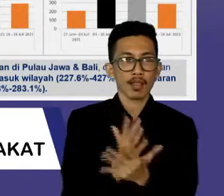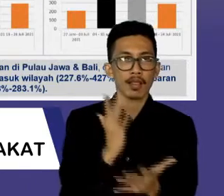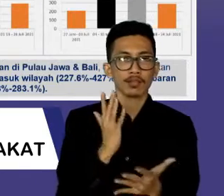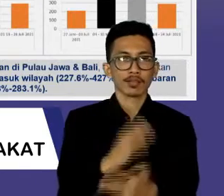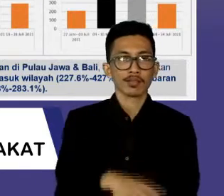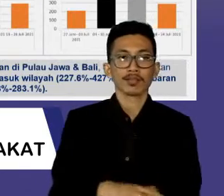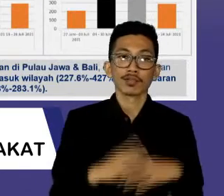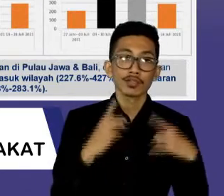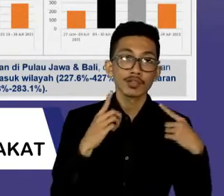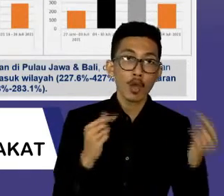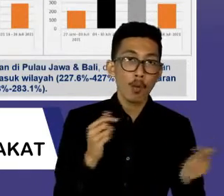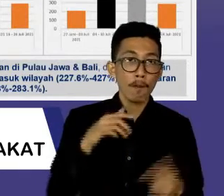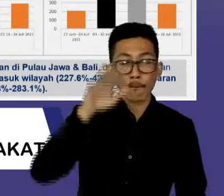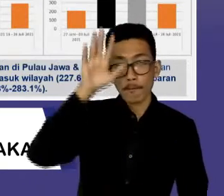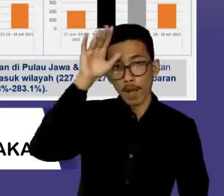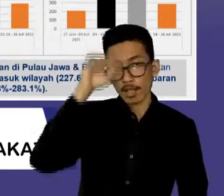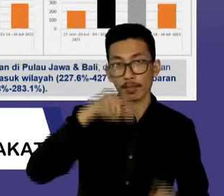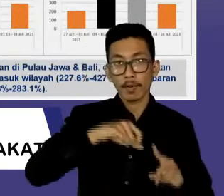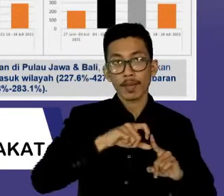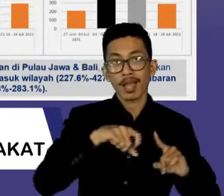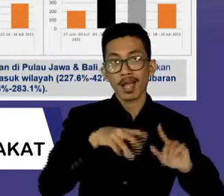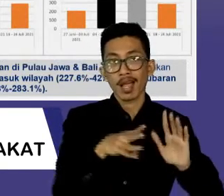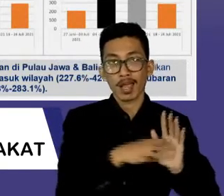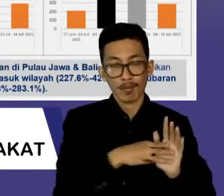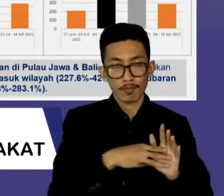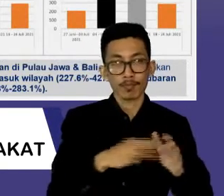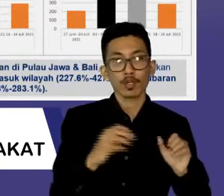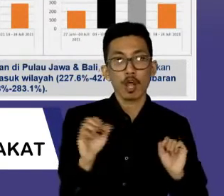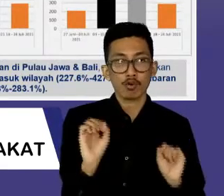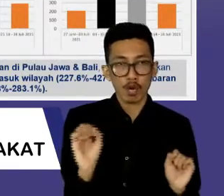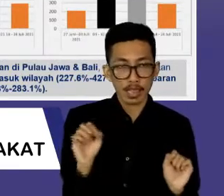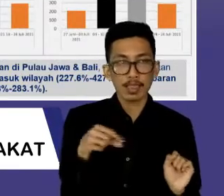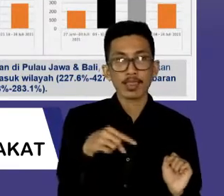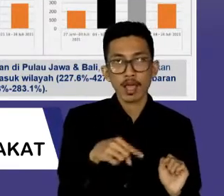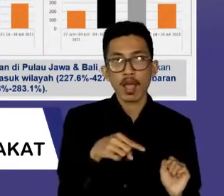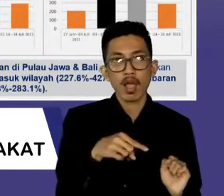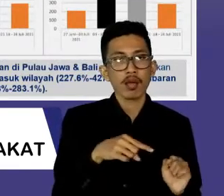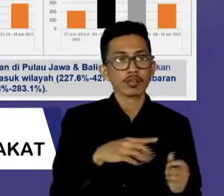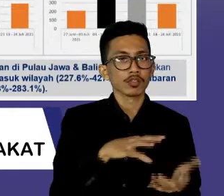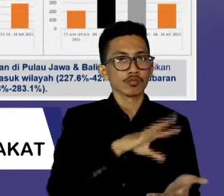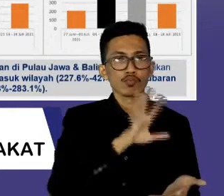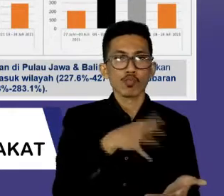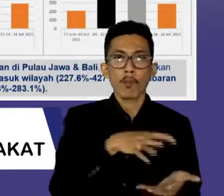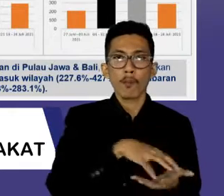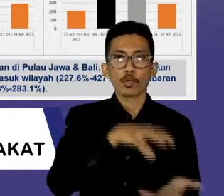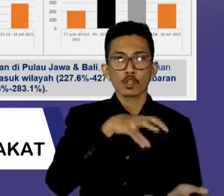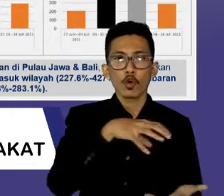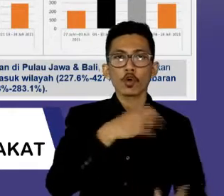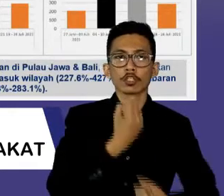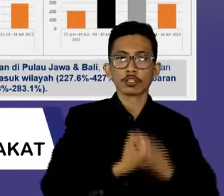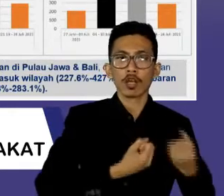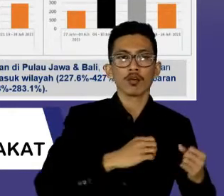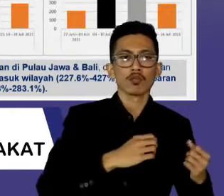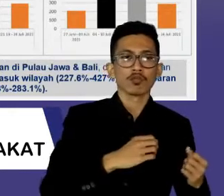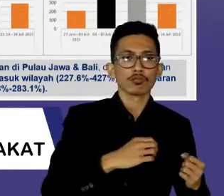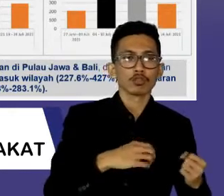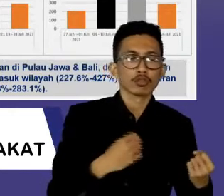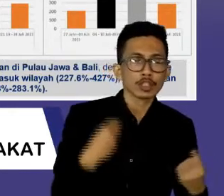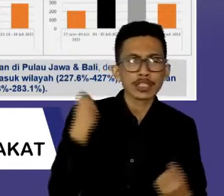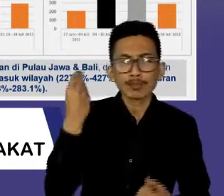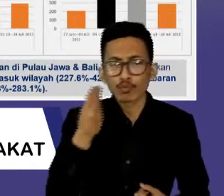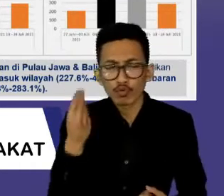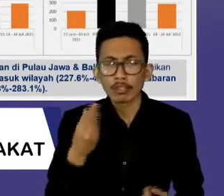untuk Jawa dan Bali, selama PPKM darurat, kita melihat hampir seluruh kinerja posko mengalami kenaikan. Kenaikan